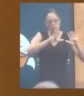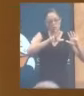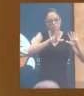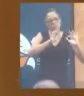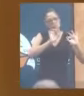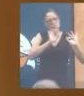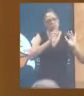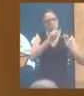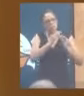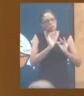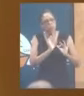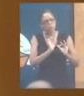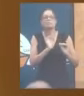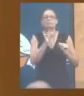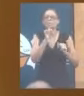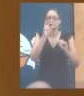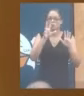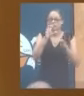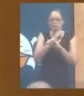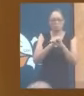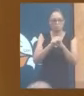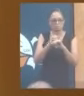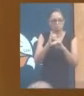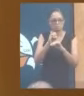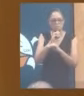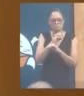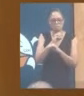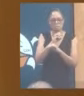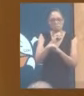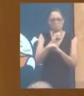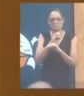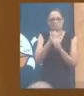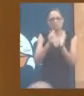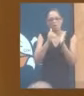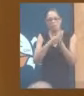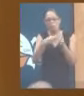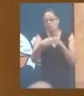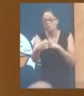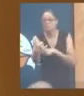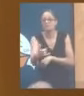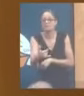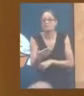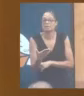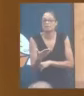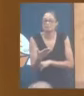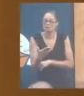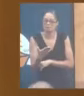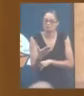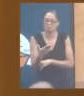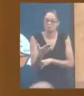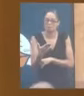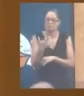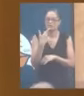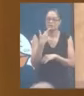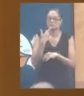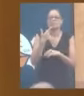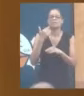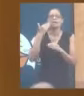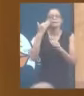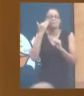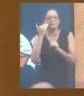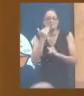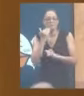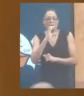bien septembre, 8 octobre. Donc elle a encore une durée. Malgré ça, Madame Conconne a